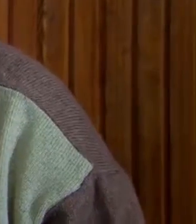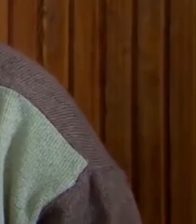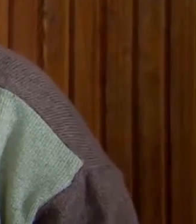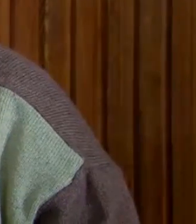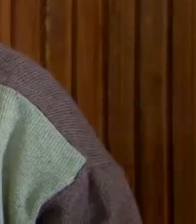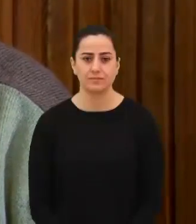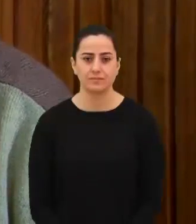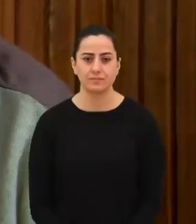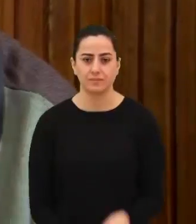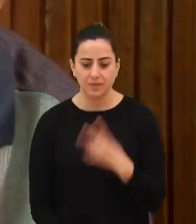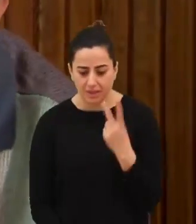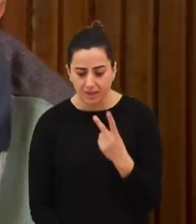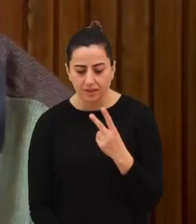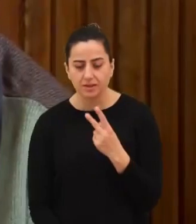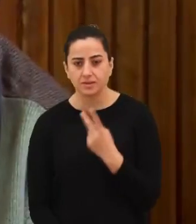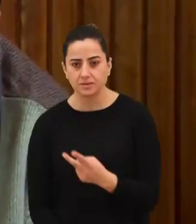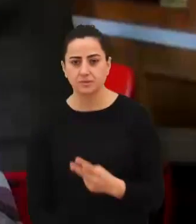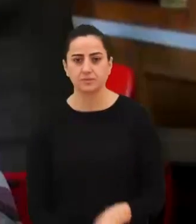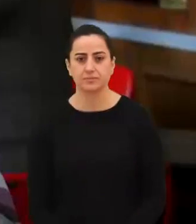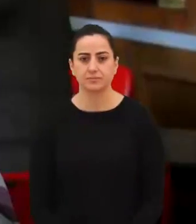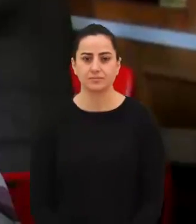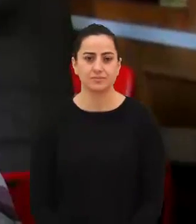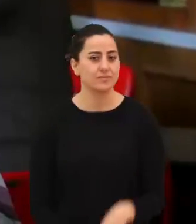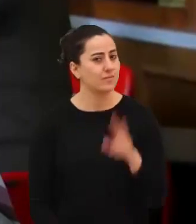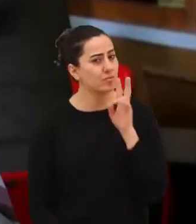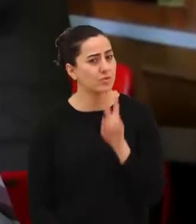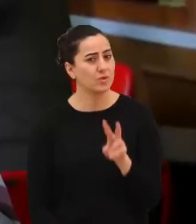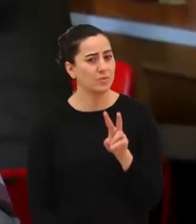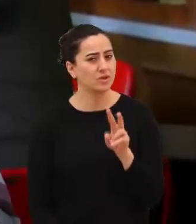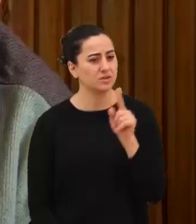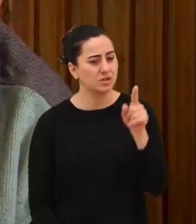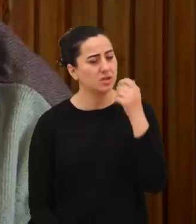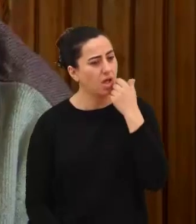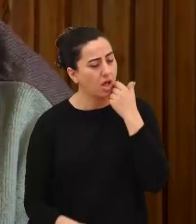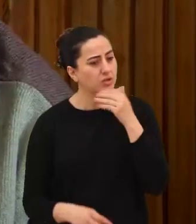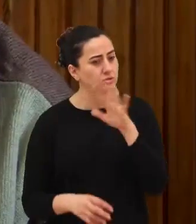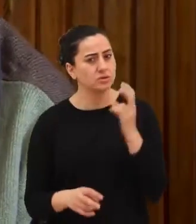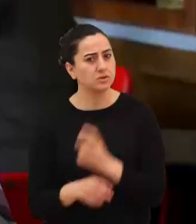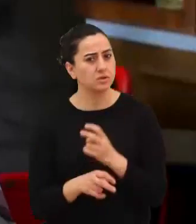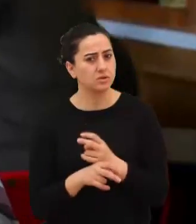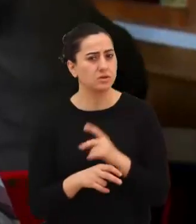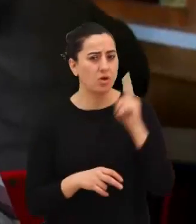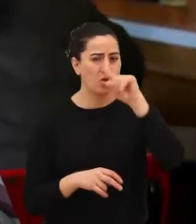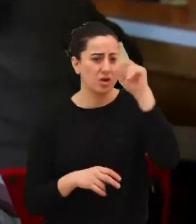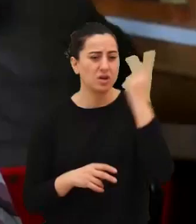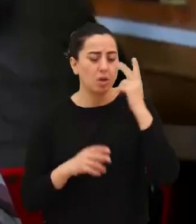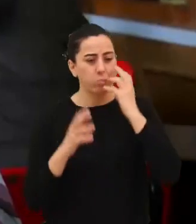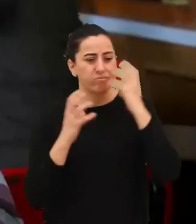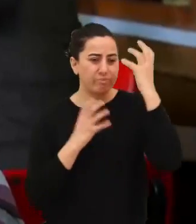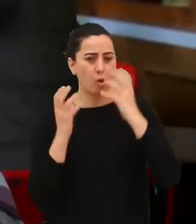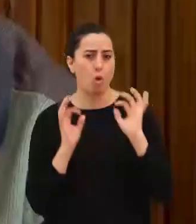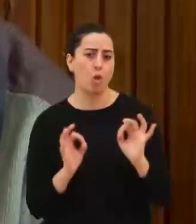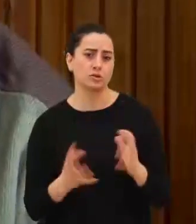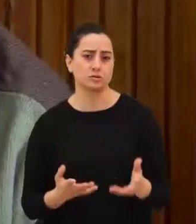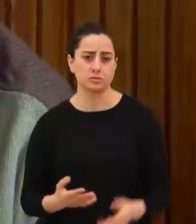İçin ikisi. Yemin ediyorum yalan söylerken çarpılacaksın. O Picasso'nun resimlerindeki adamlar gibi olacaksın yakında